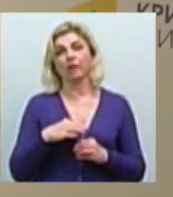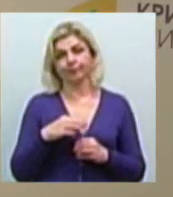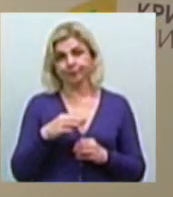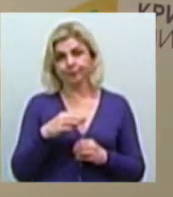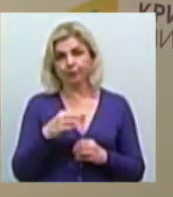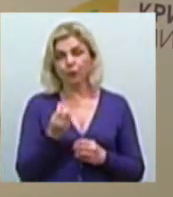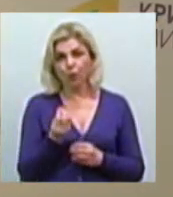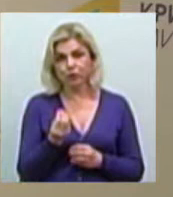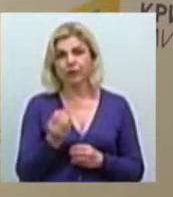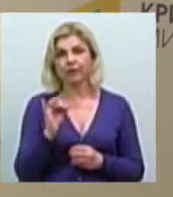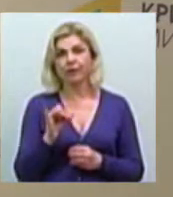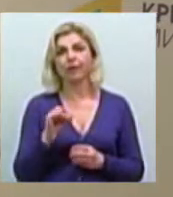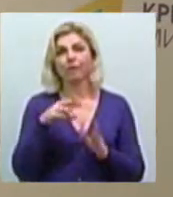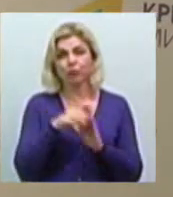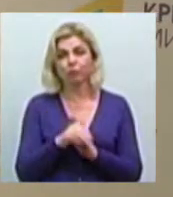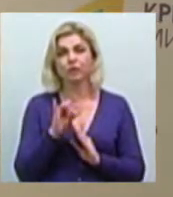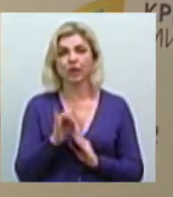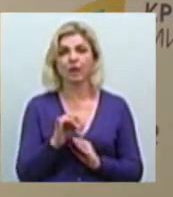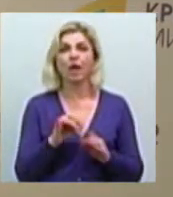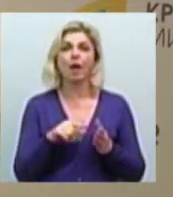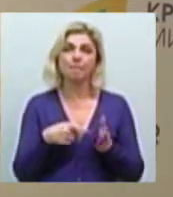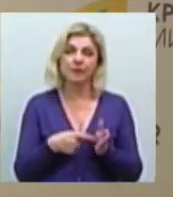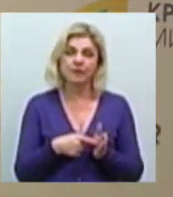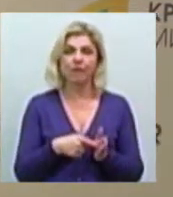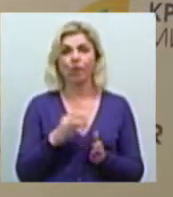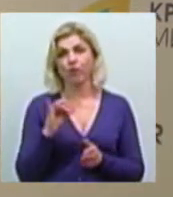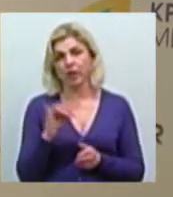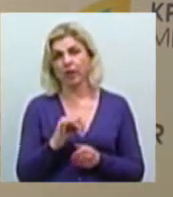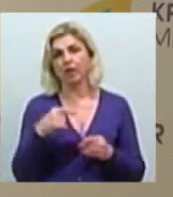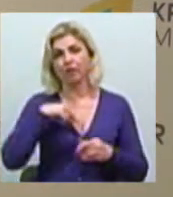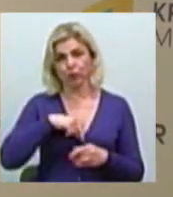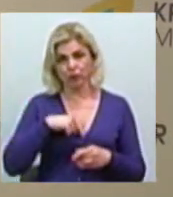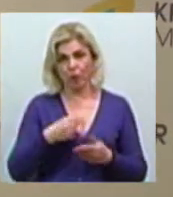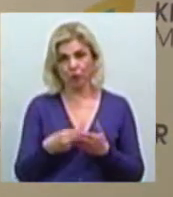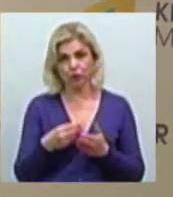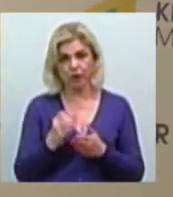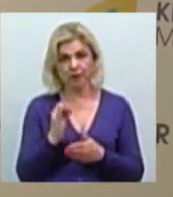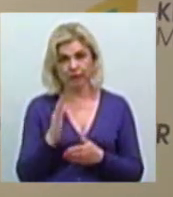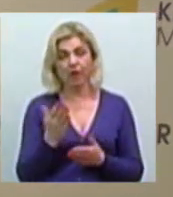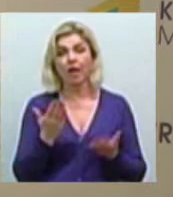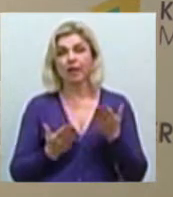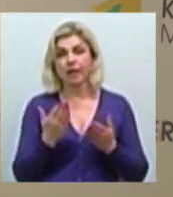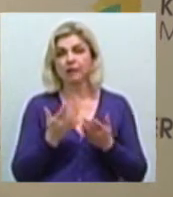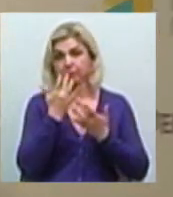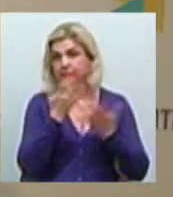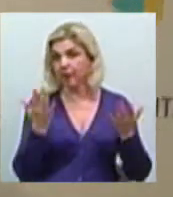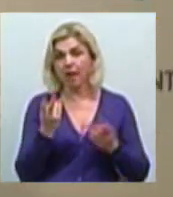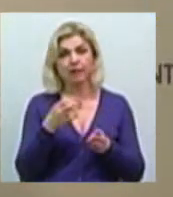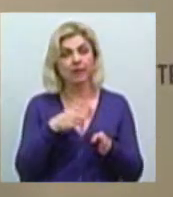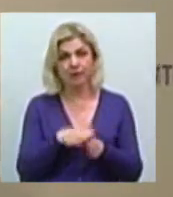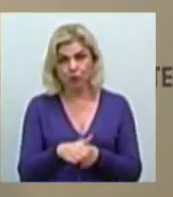і використання коштів як державного, так і місцевого бюджетів. У разі, якщо це оприлюднення не